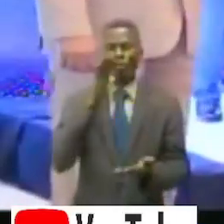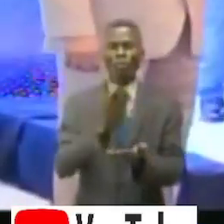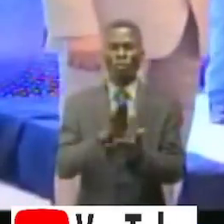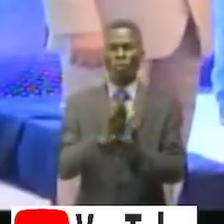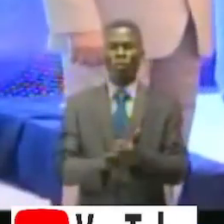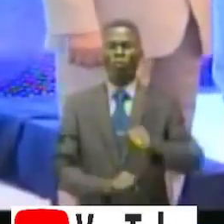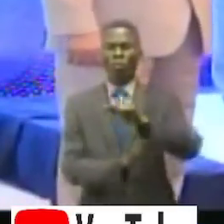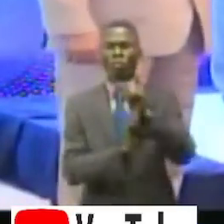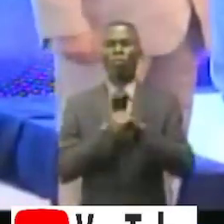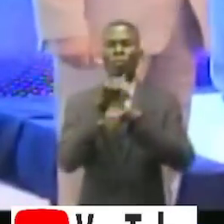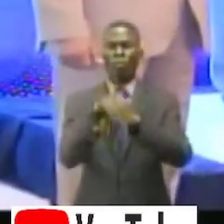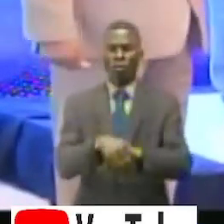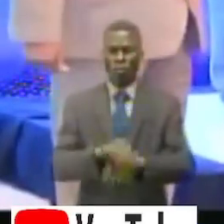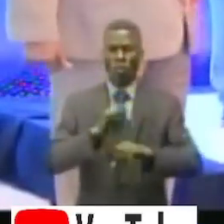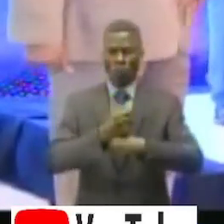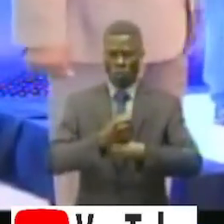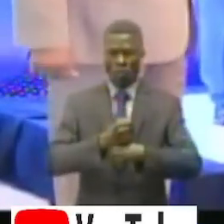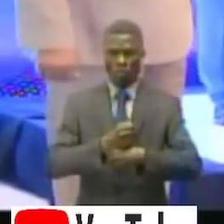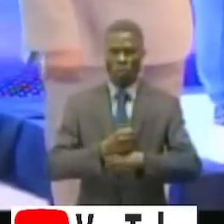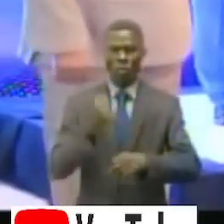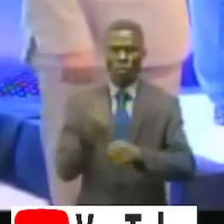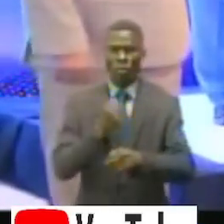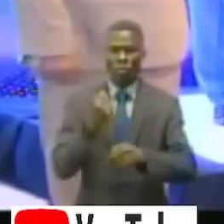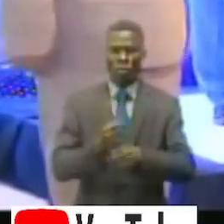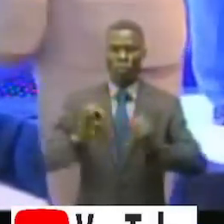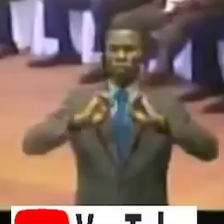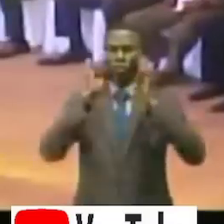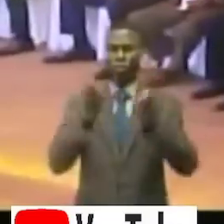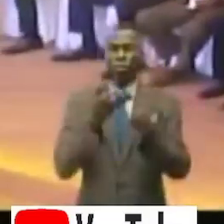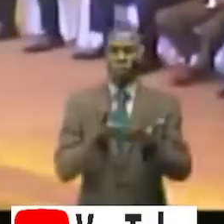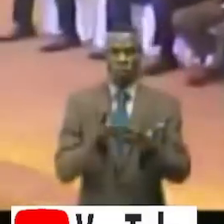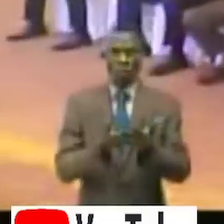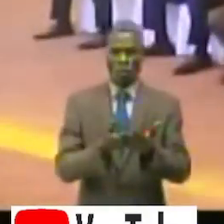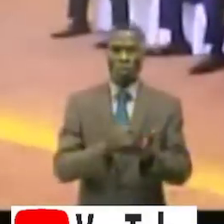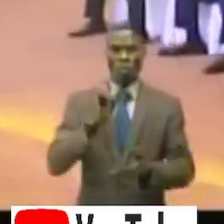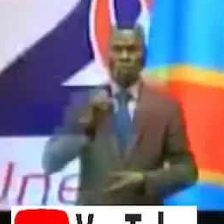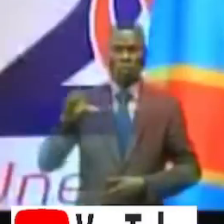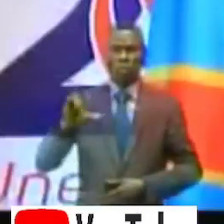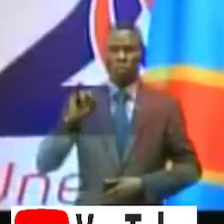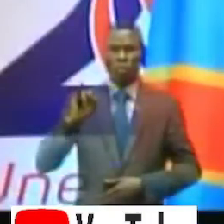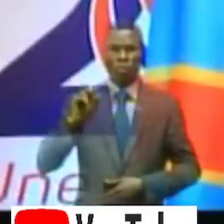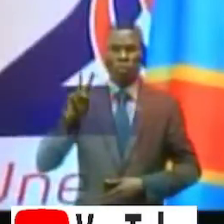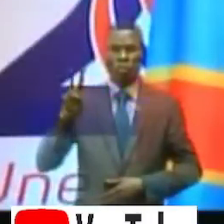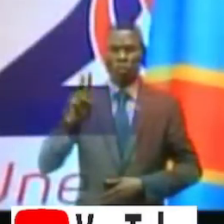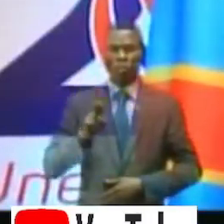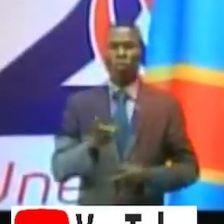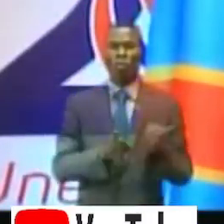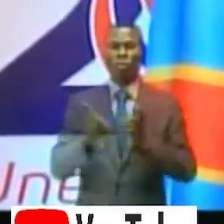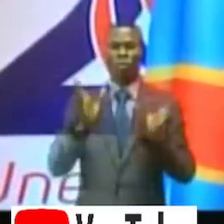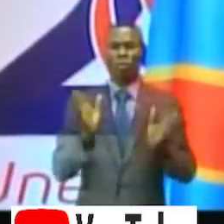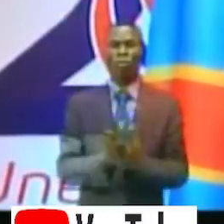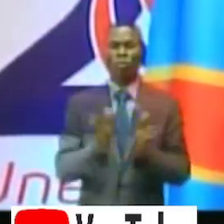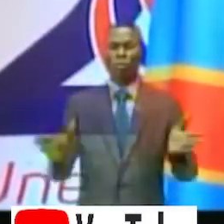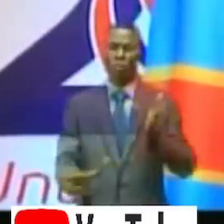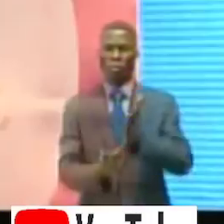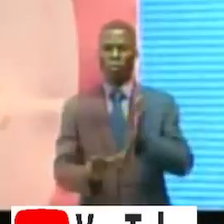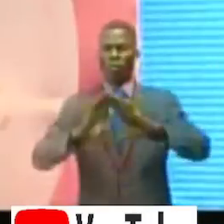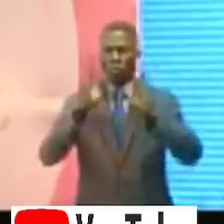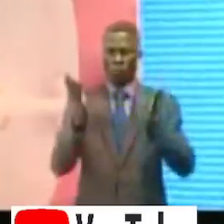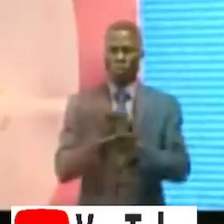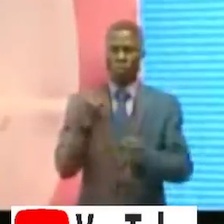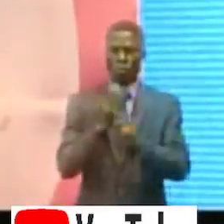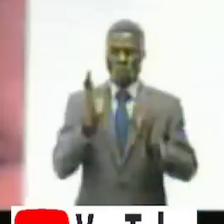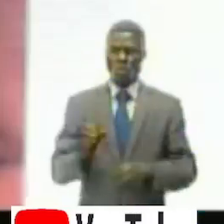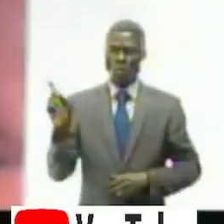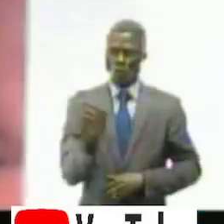qui ont contribué à la création et au fonctionnement de cette entreprise. Olivier Okunda, directeur général adjoint, et tous les membres du staff ont